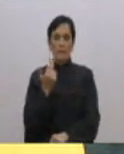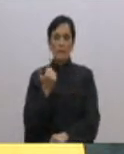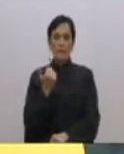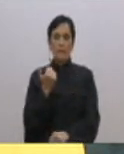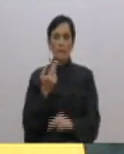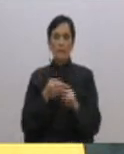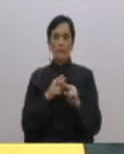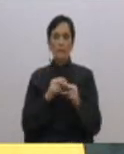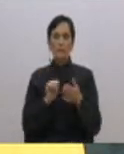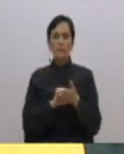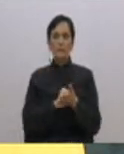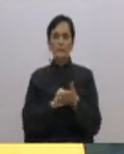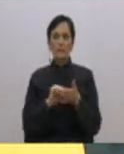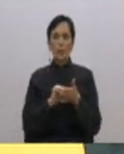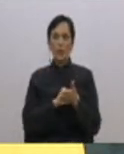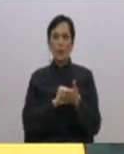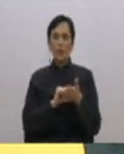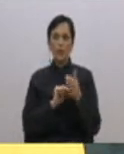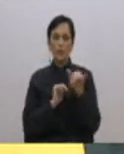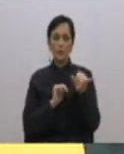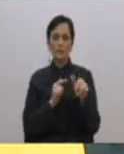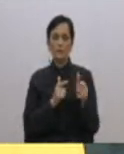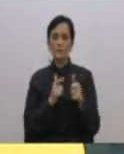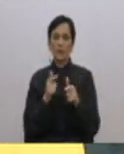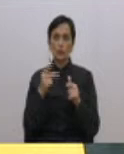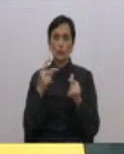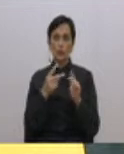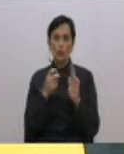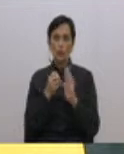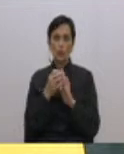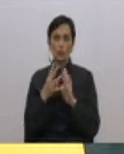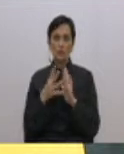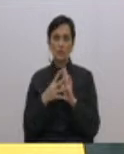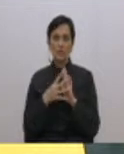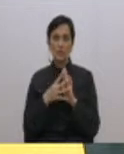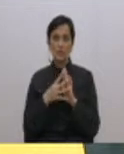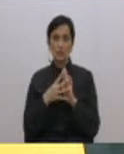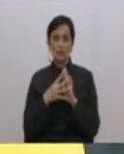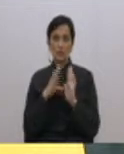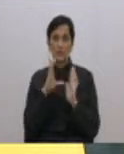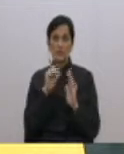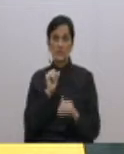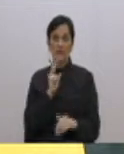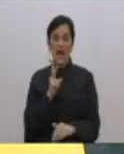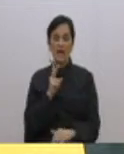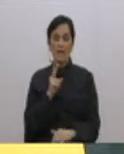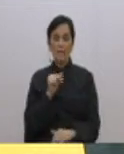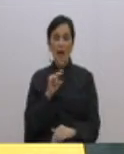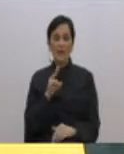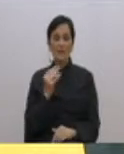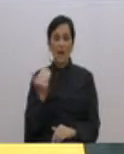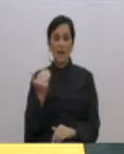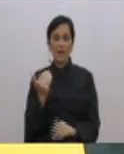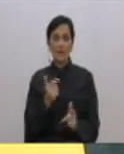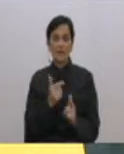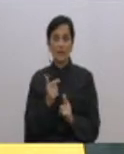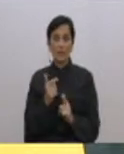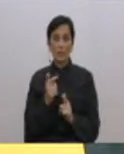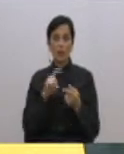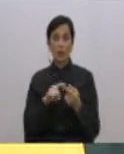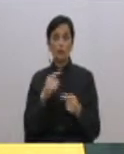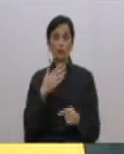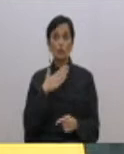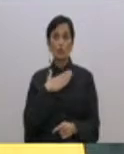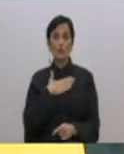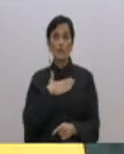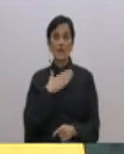ეს დოკუმენტი მათ დამზადებული ჰქონდათ 2019-ში საკპატენტისთვის. Am documentat dacă aș fi reușit